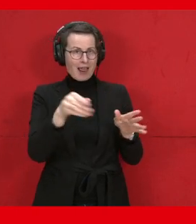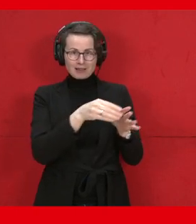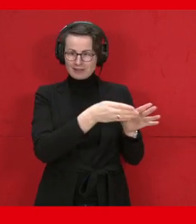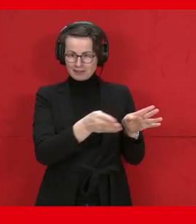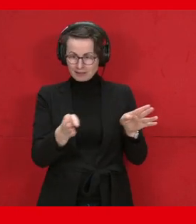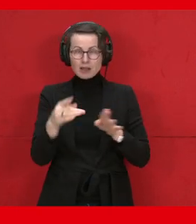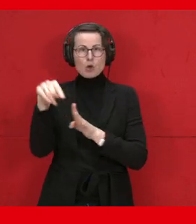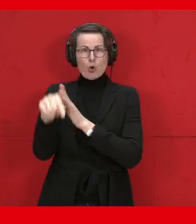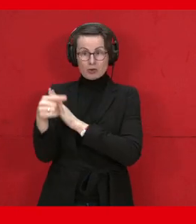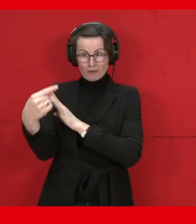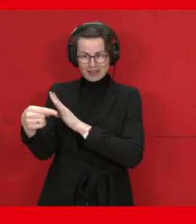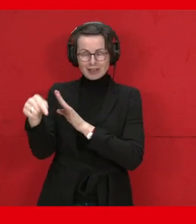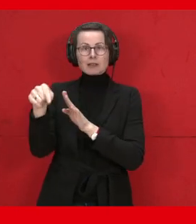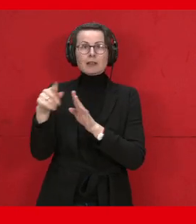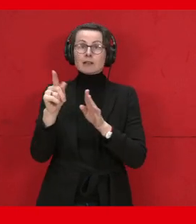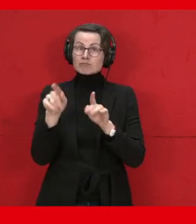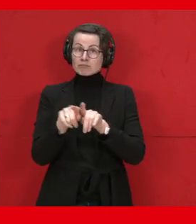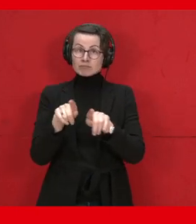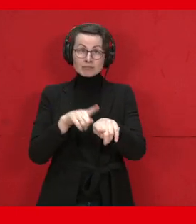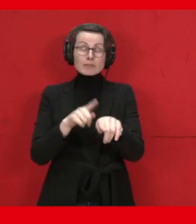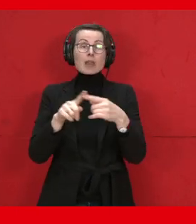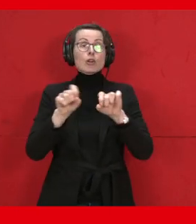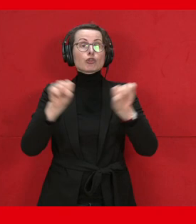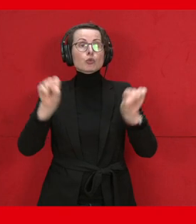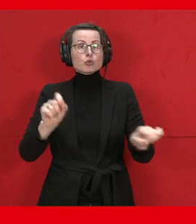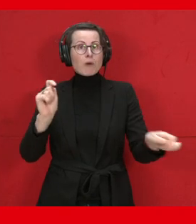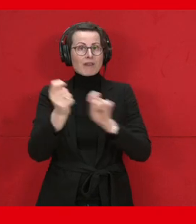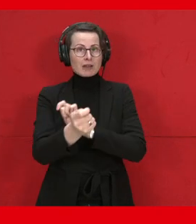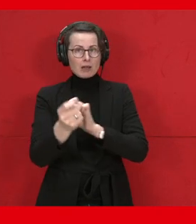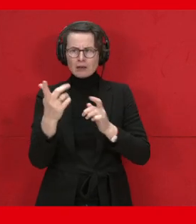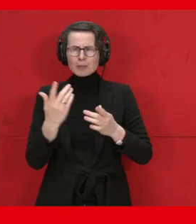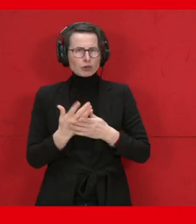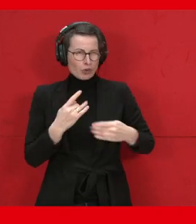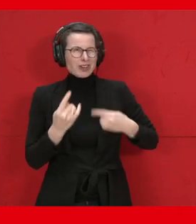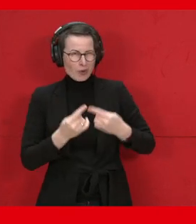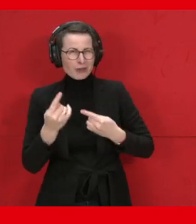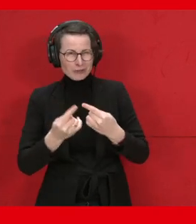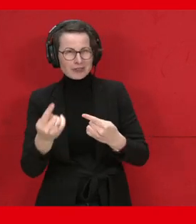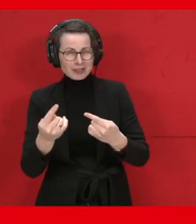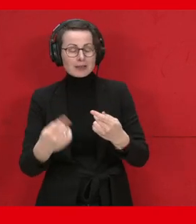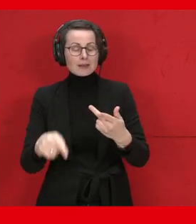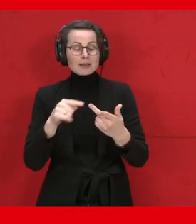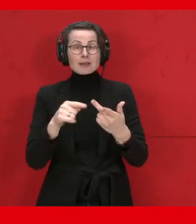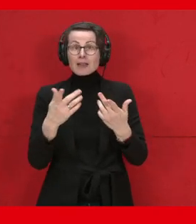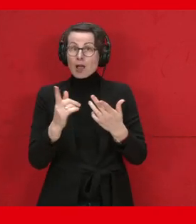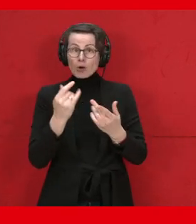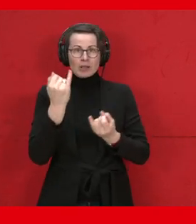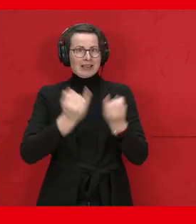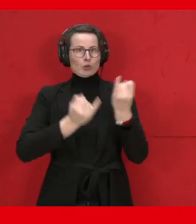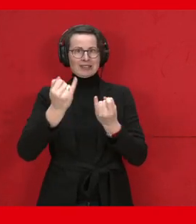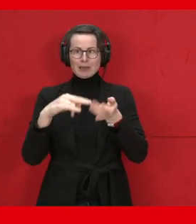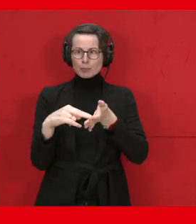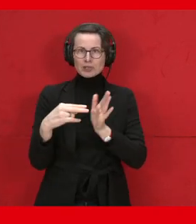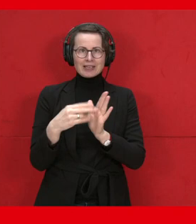Das erfordert einen umfassenden Strukturwandel, in dem wir uns eigentlich gerade schon befinden, aber es bietet eben auch ganz große